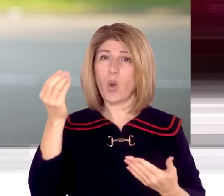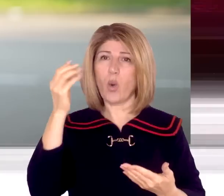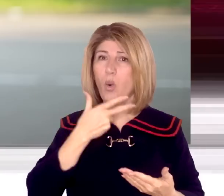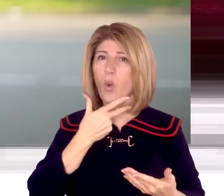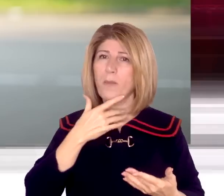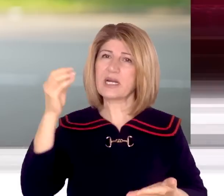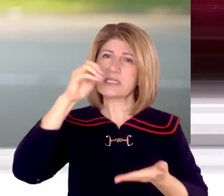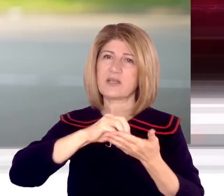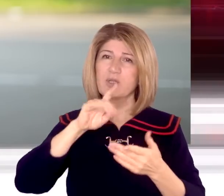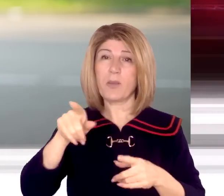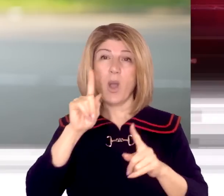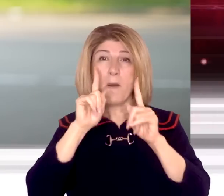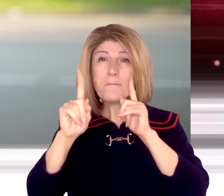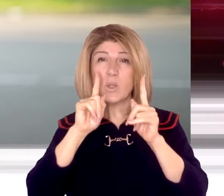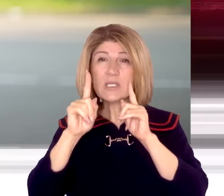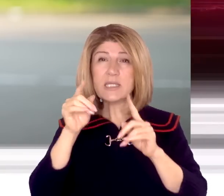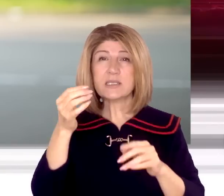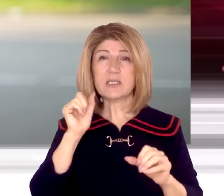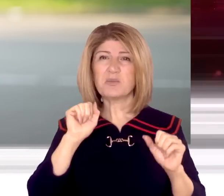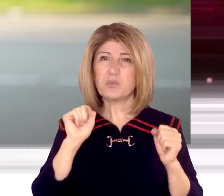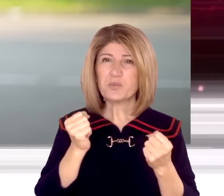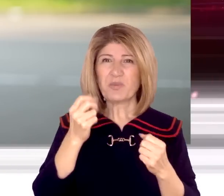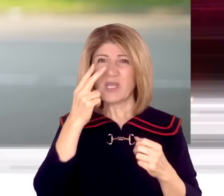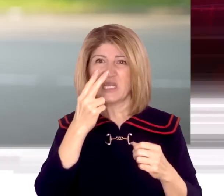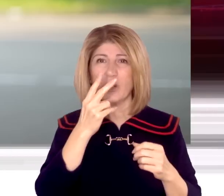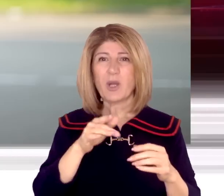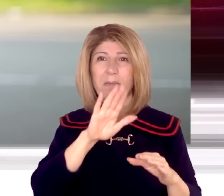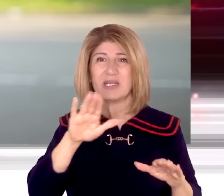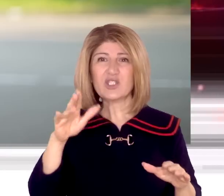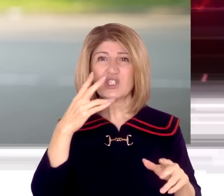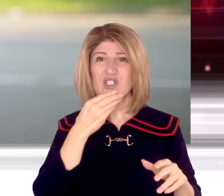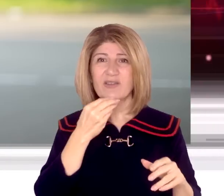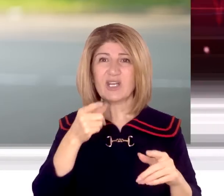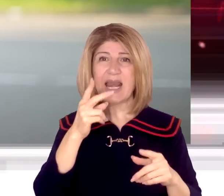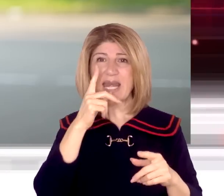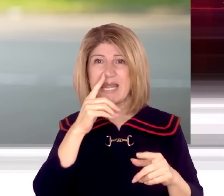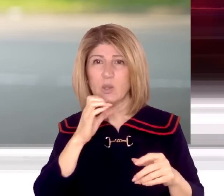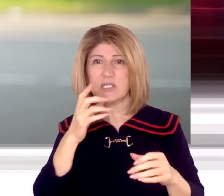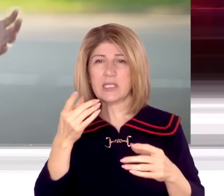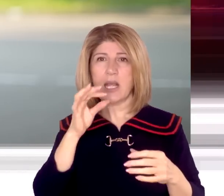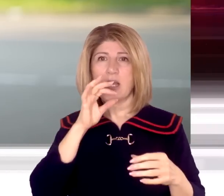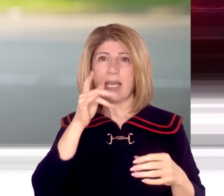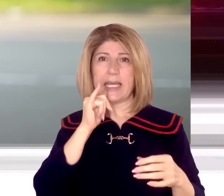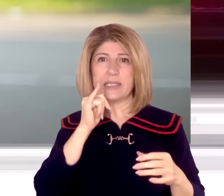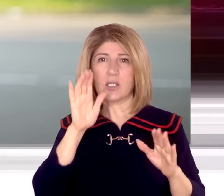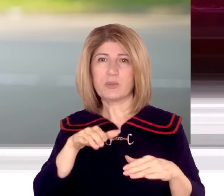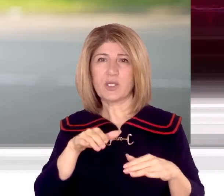خودشون اضافه میکنن. اما همین متخصصا حالا نگران شروع اعتیاد نوجوانها به نیکوتین از طریق همین سیگارهای